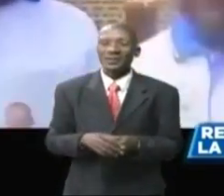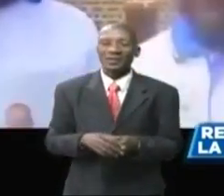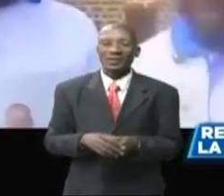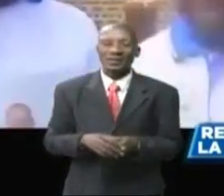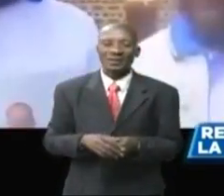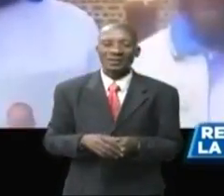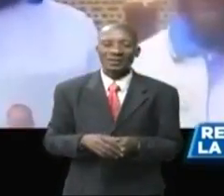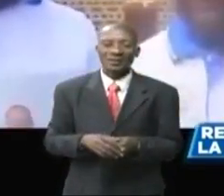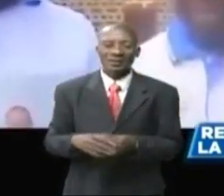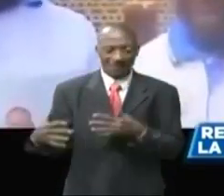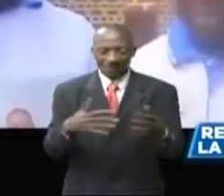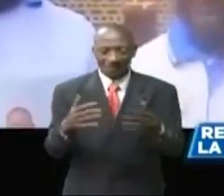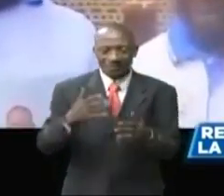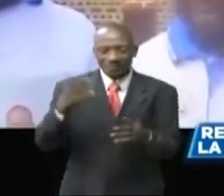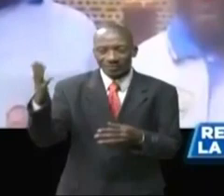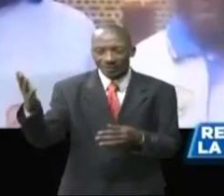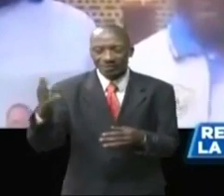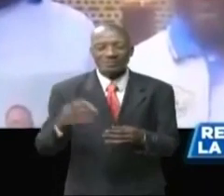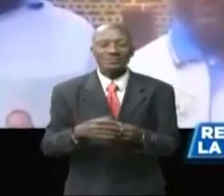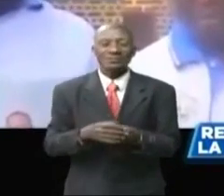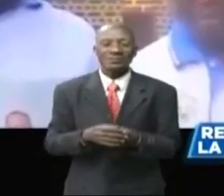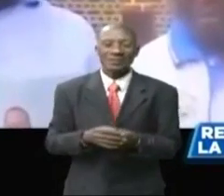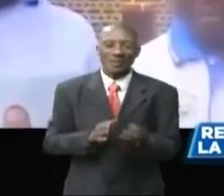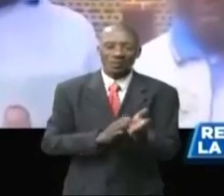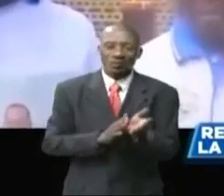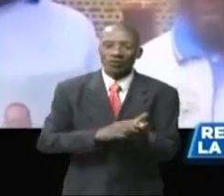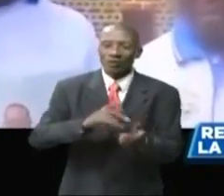fournitures scolaires pour cette année